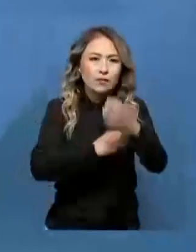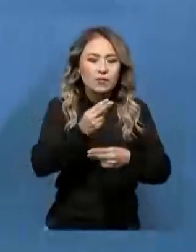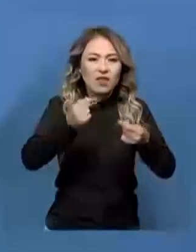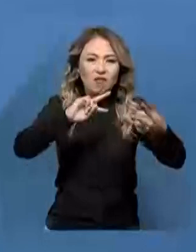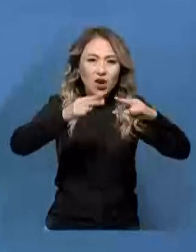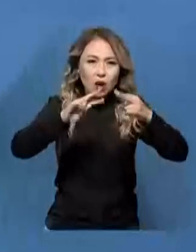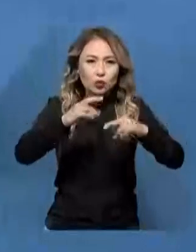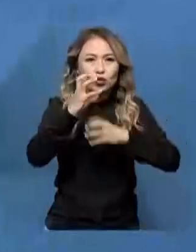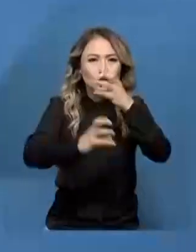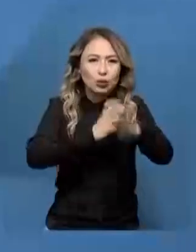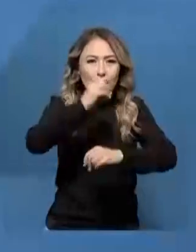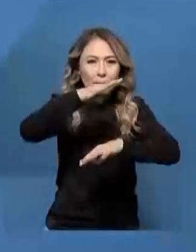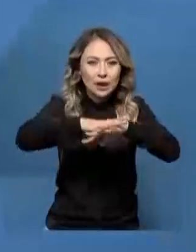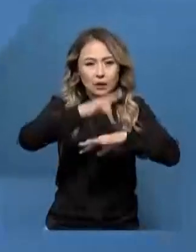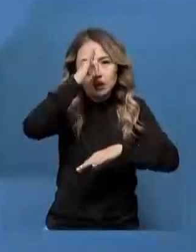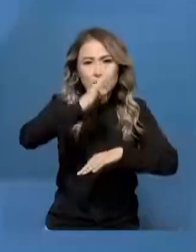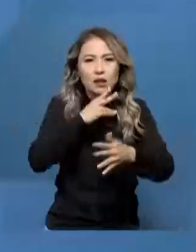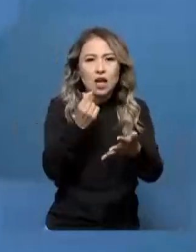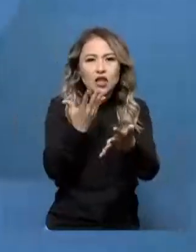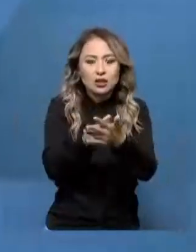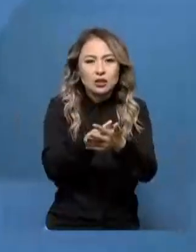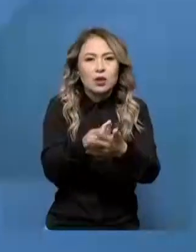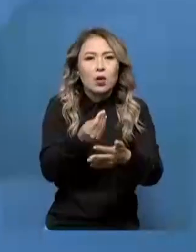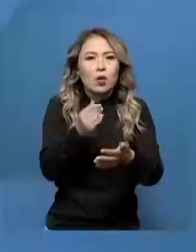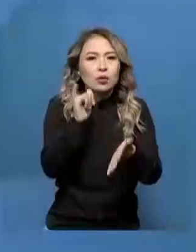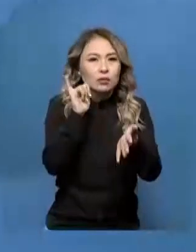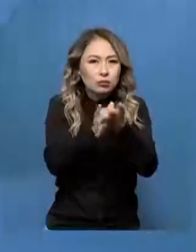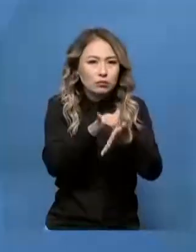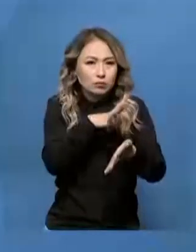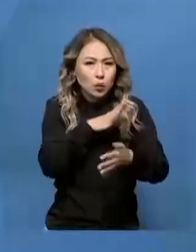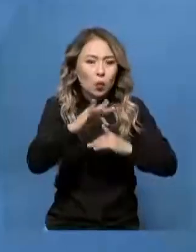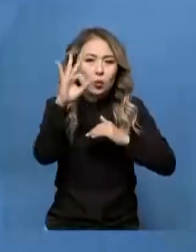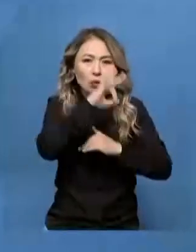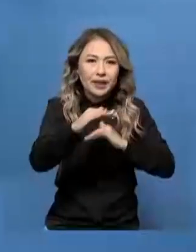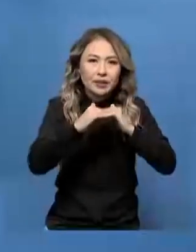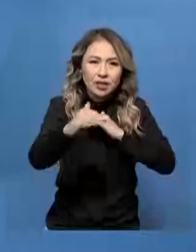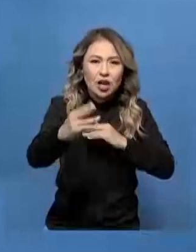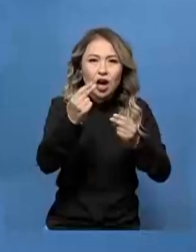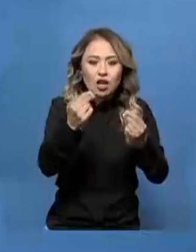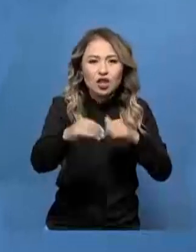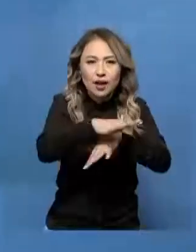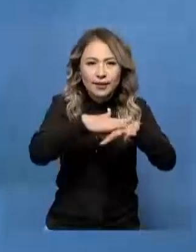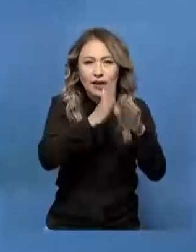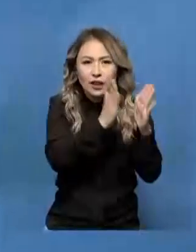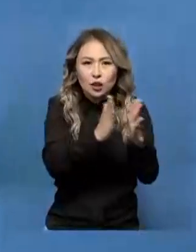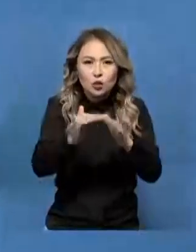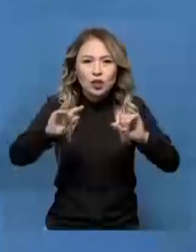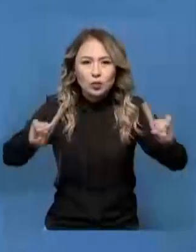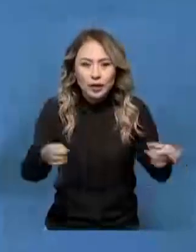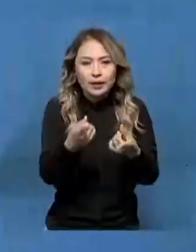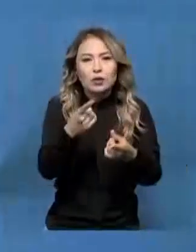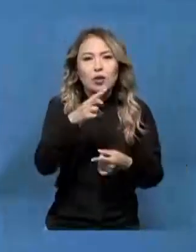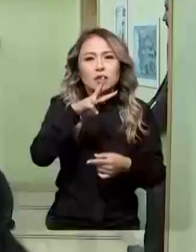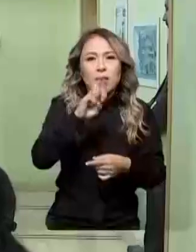Халықаралық валюта қоры мен Дүниежүзілік банк Қазақстанның қаржы секторының орнықтылығын растады. Бұл туралы еліміздің қаржы нарығын реттеу және